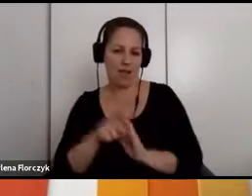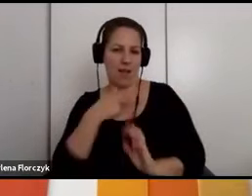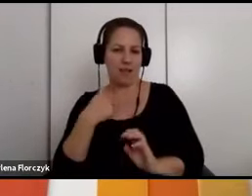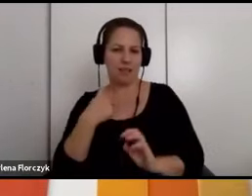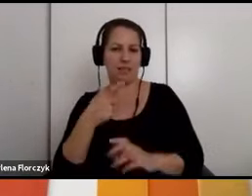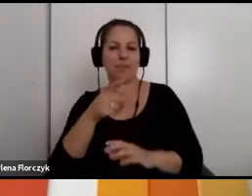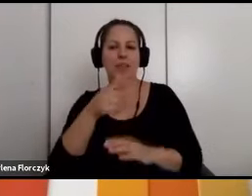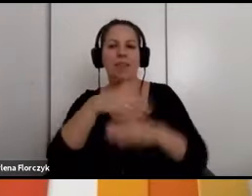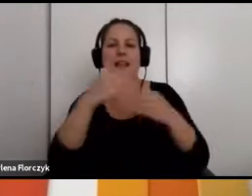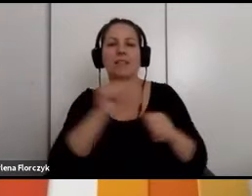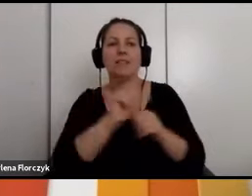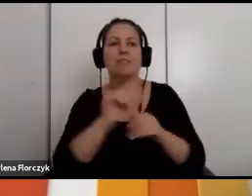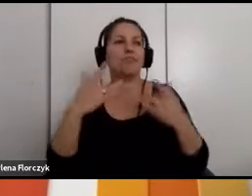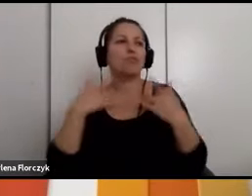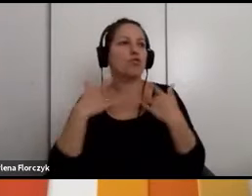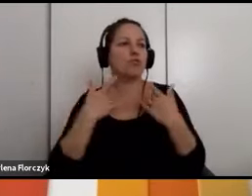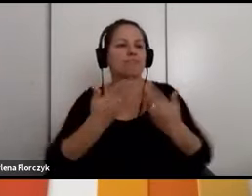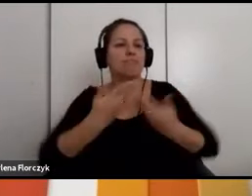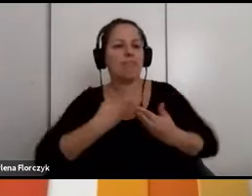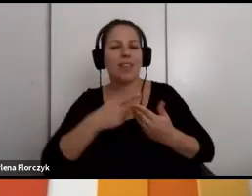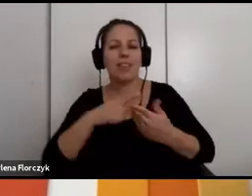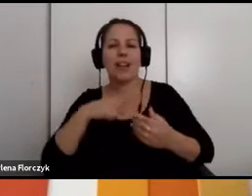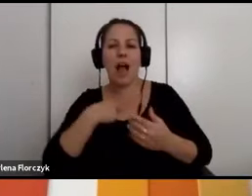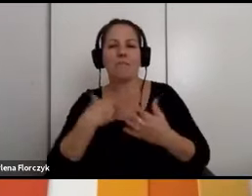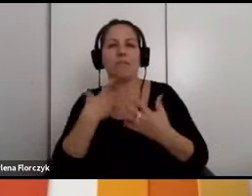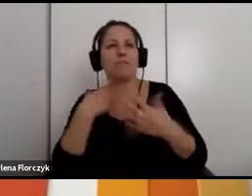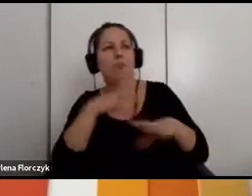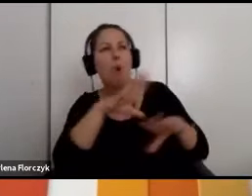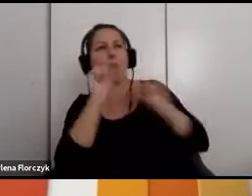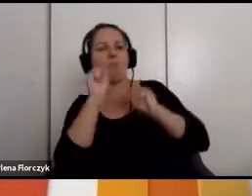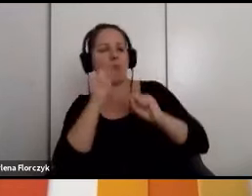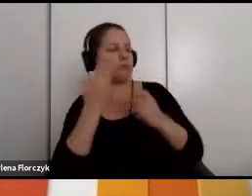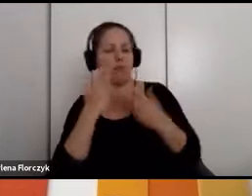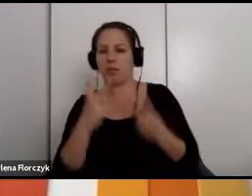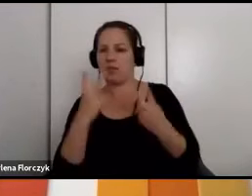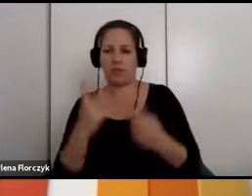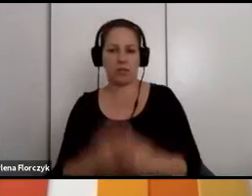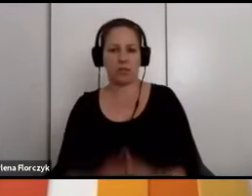takim przeżyciem też dla mnie jako odbiorcy ważnym.